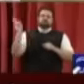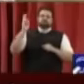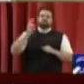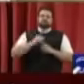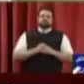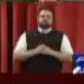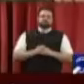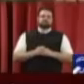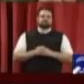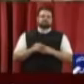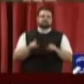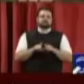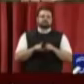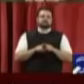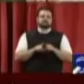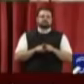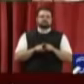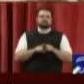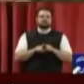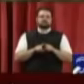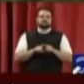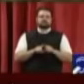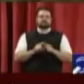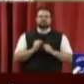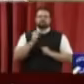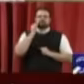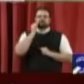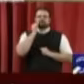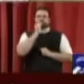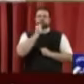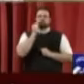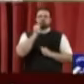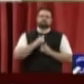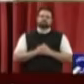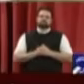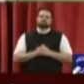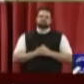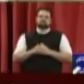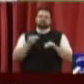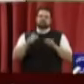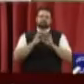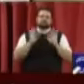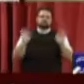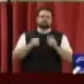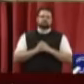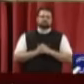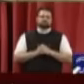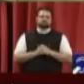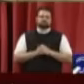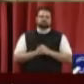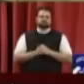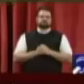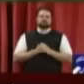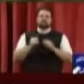Tot rozul. Rozul ăsta e originalul. Nu, așa, mi-de ce nu-mi dai original? Îți dau original. Da, tot ce